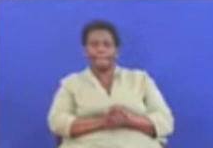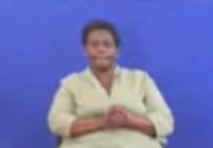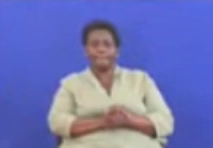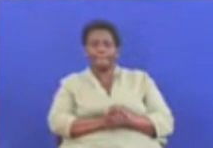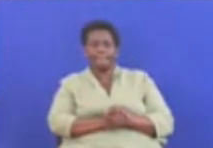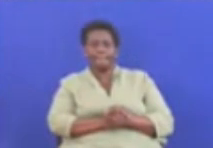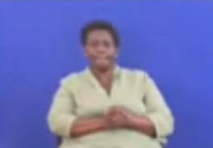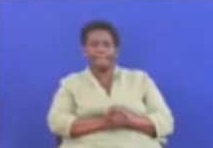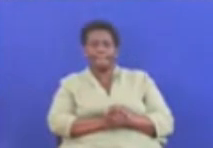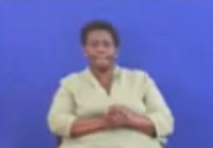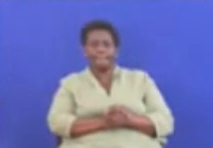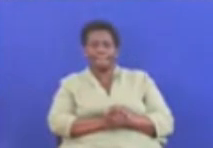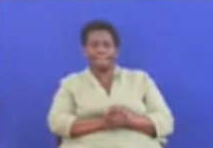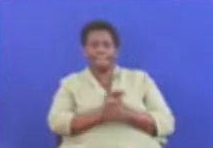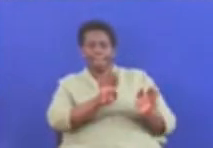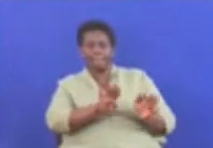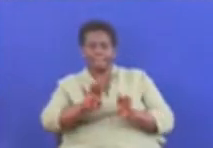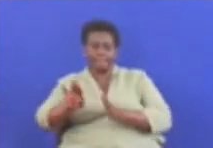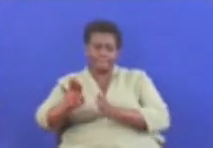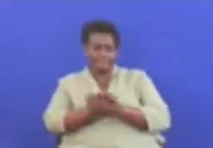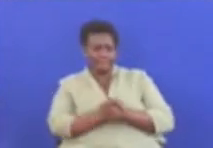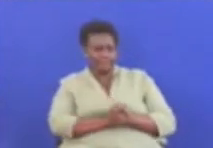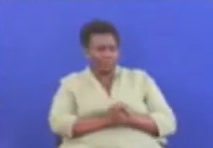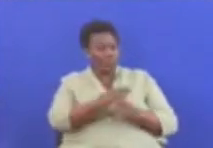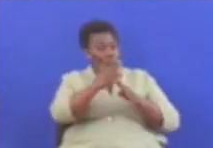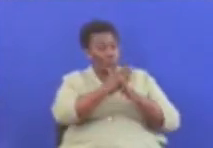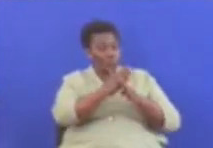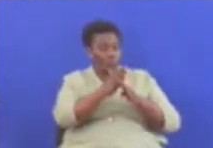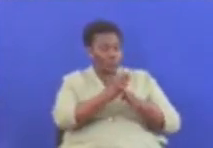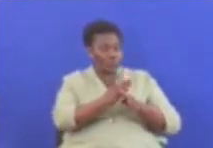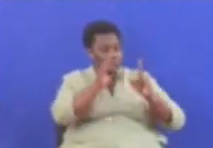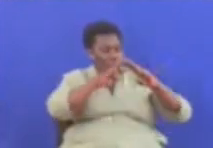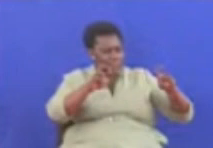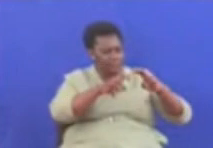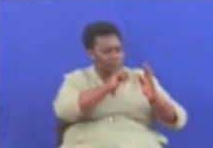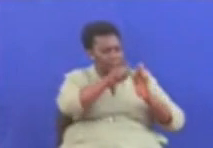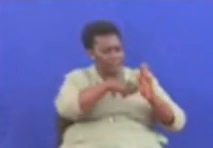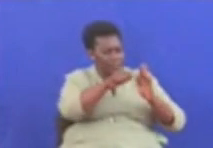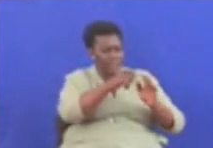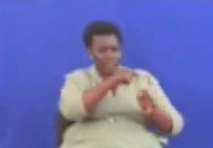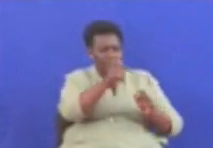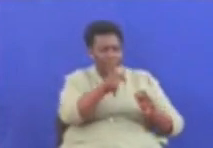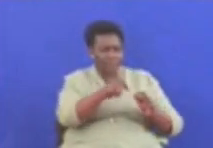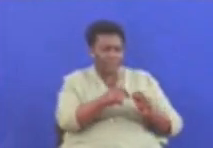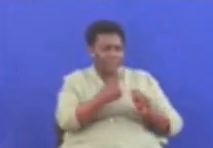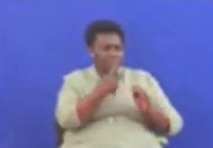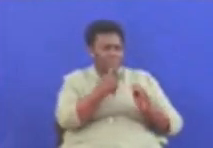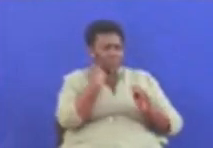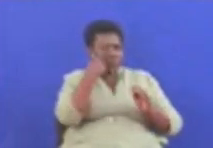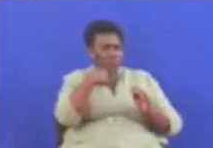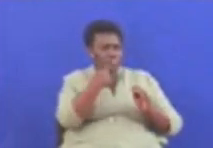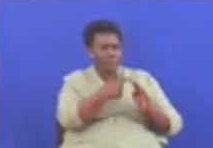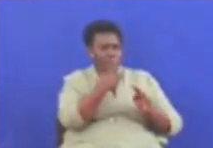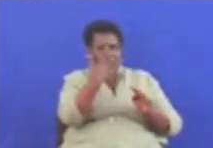Sheria ya shirika la utafiti na maendeleo ya viwanda Tanzania sura ya 159. Mheshimiwa